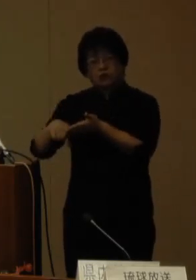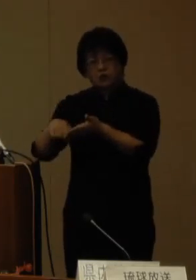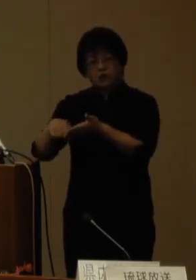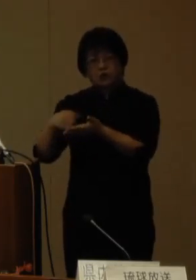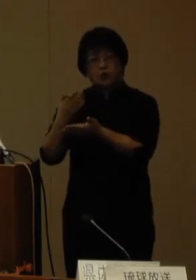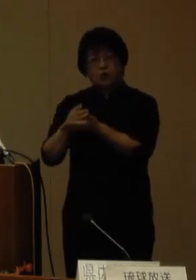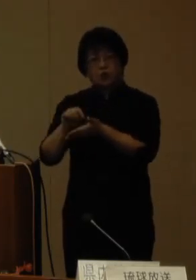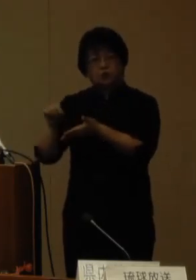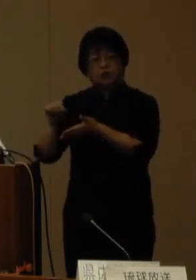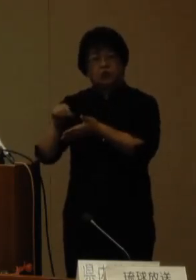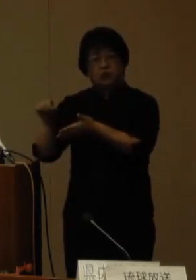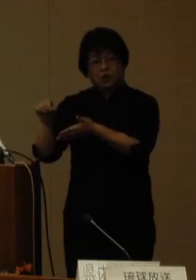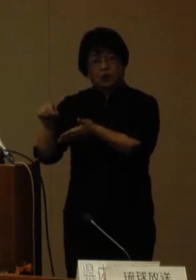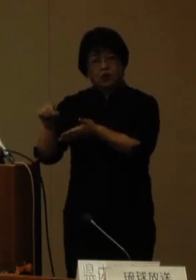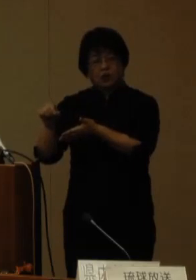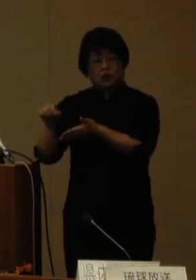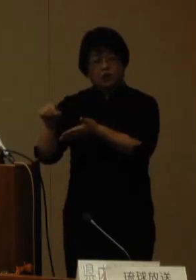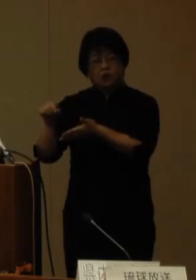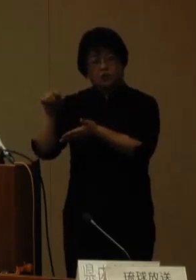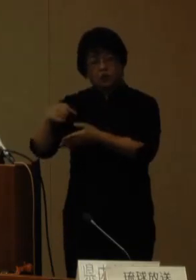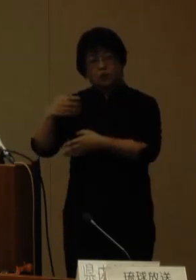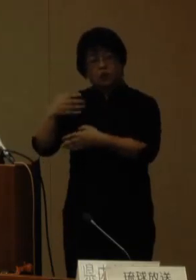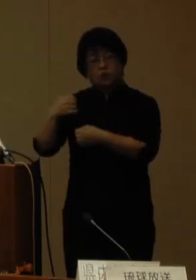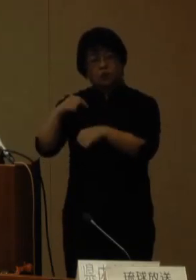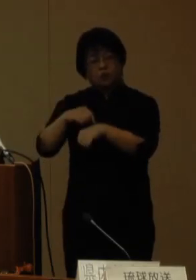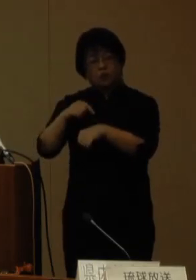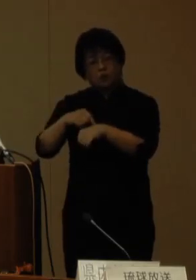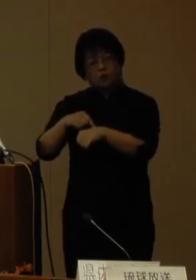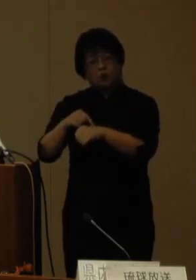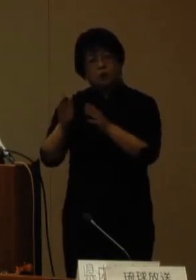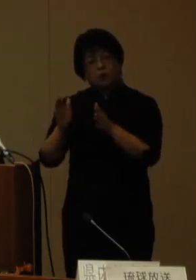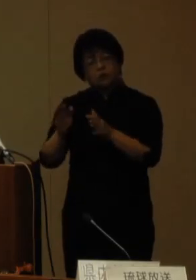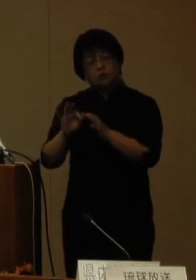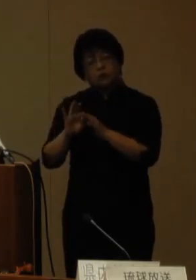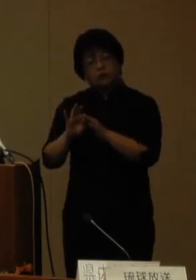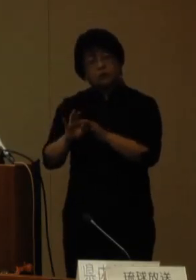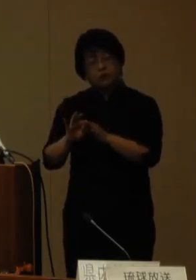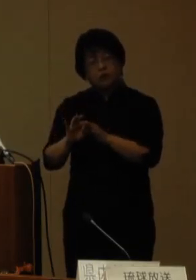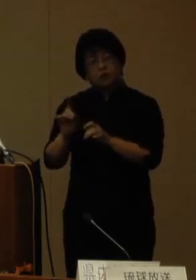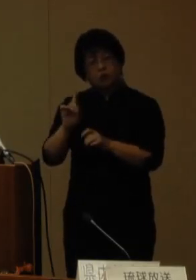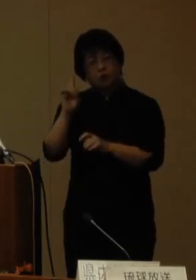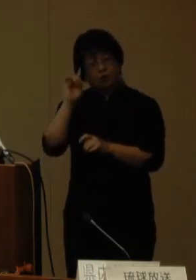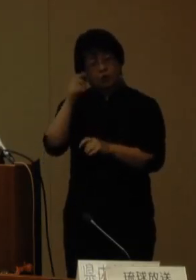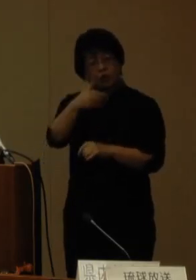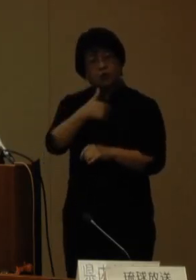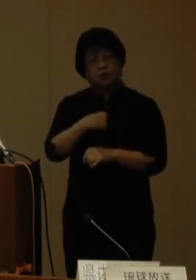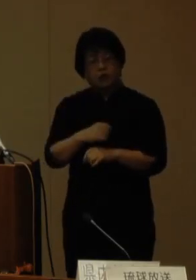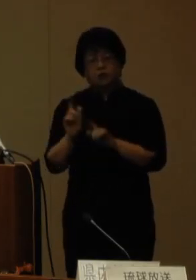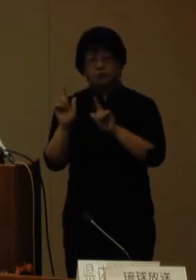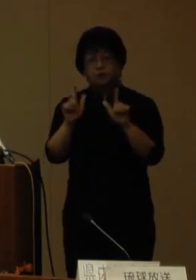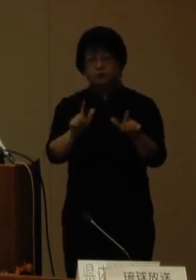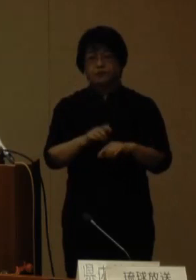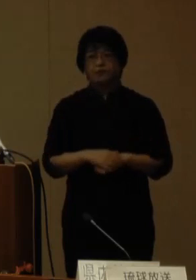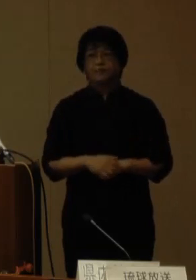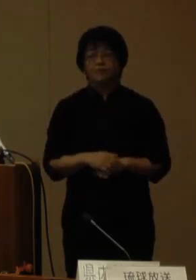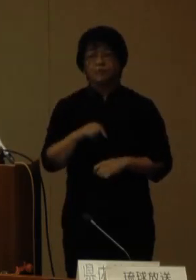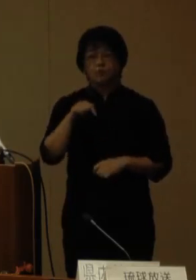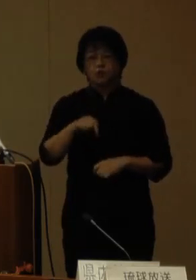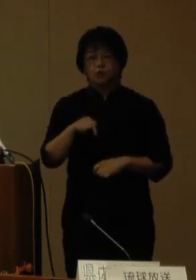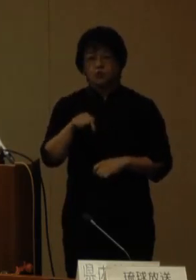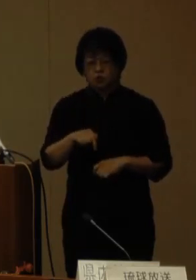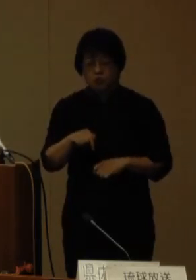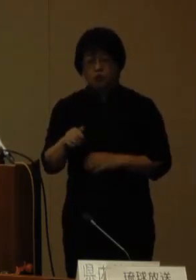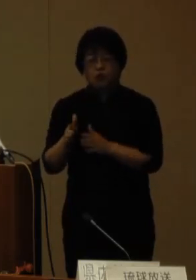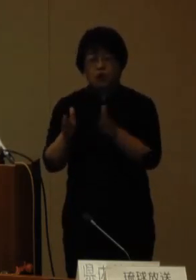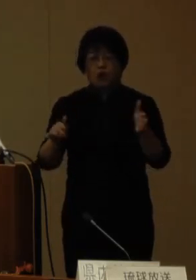昨日になったということについて、そのタイミングとして知事はどのようにこう認識されてますでしょうか。 まあ、タイミングというよりも我々はこの間まん